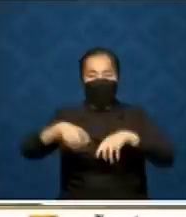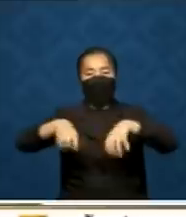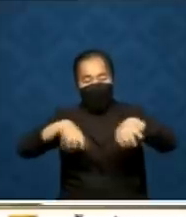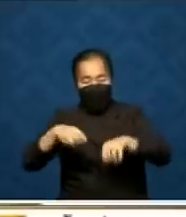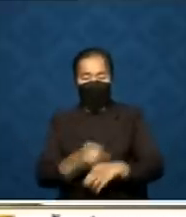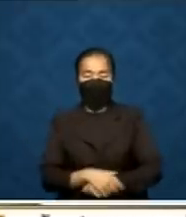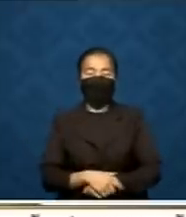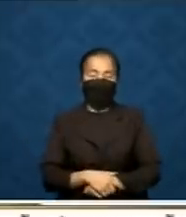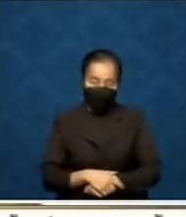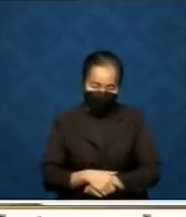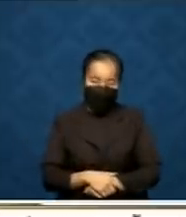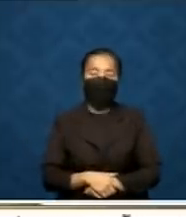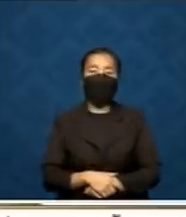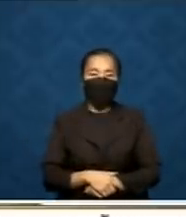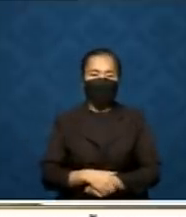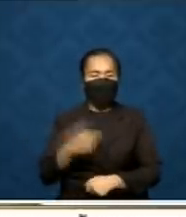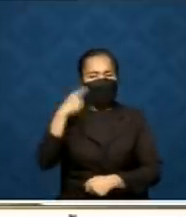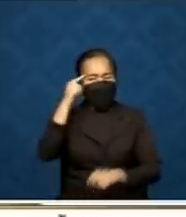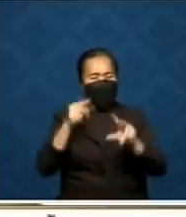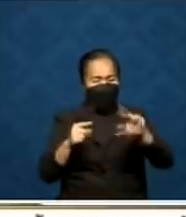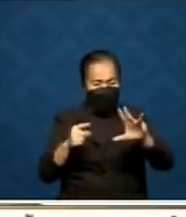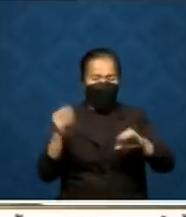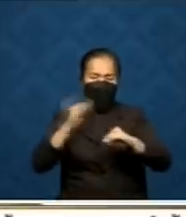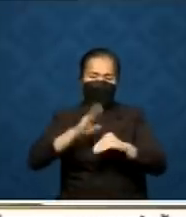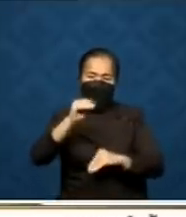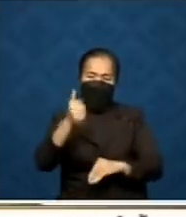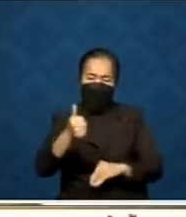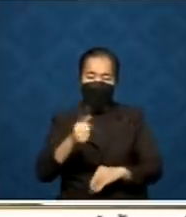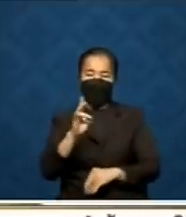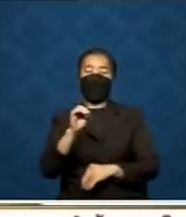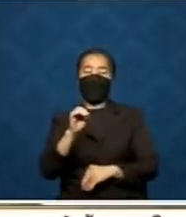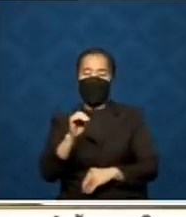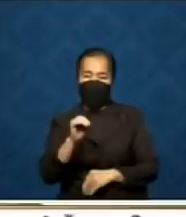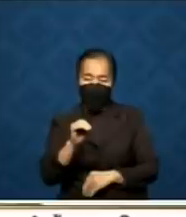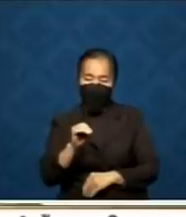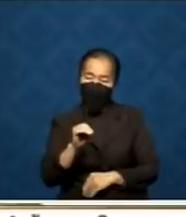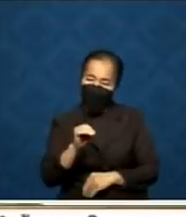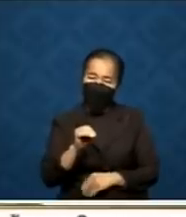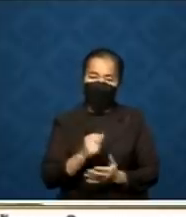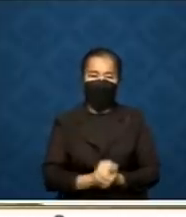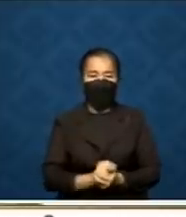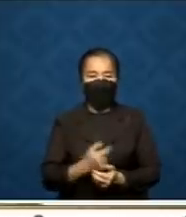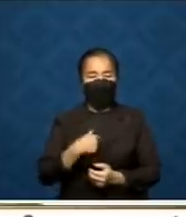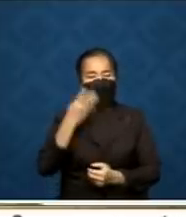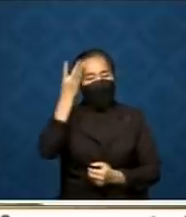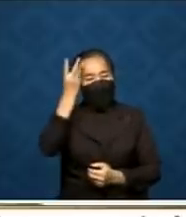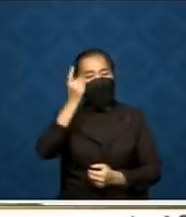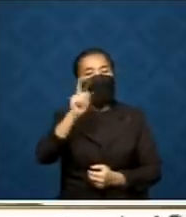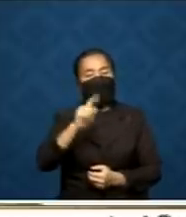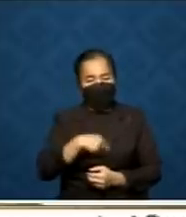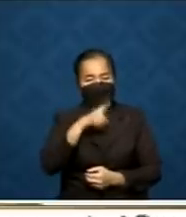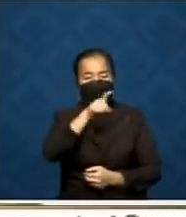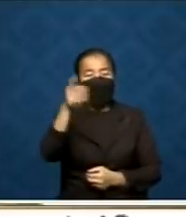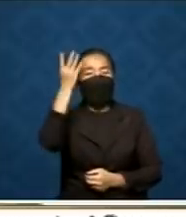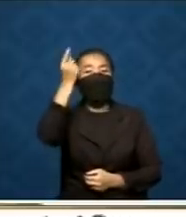อย่างน้อย 3ที่มาก็ได้ซัก 40ก็ยังพอฟังอ่ะนี่ได้ 70เท่าตัวไก่ผมคิดยังไงครับ